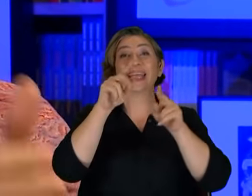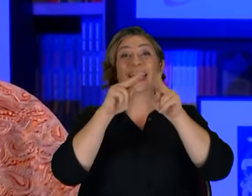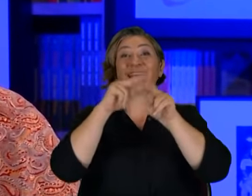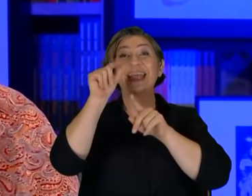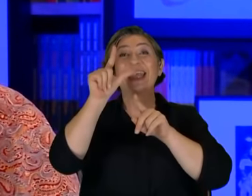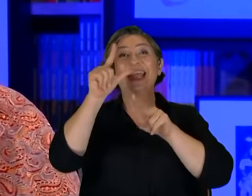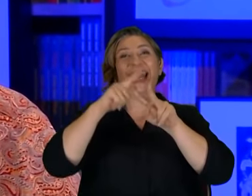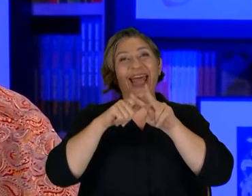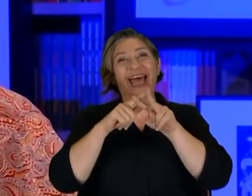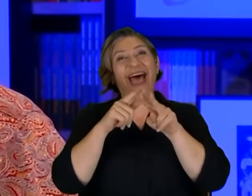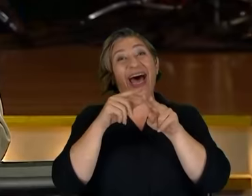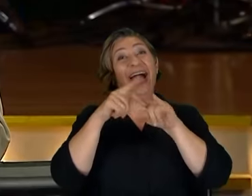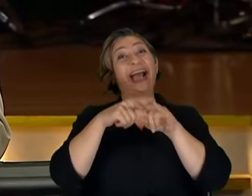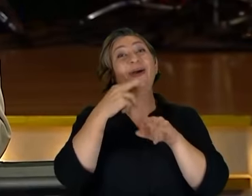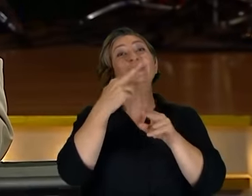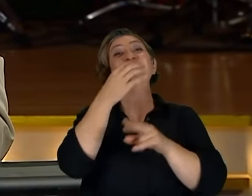konuştuğuma da helal olsun orada.